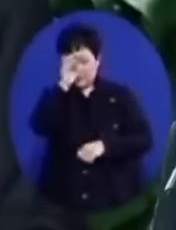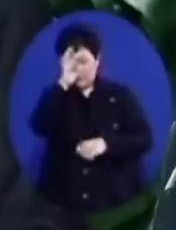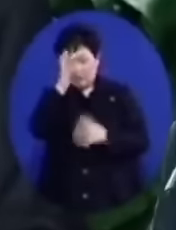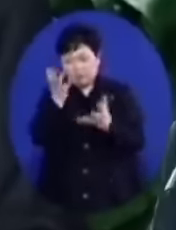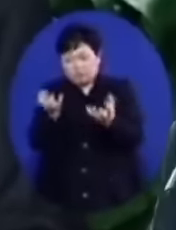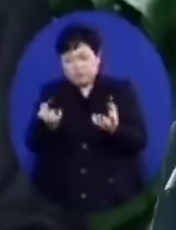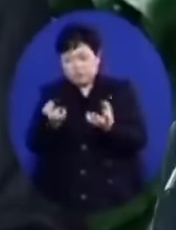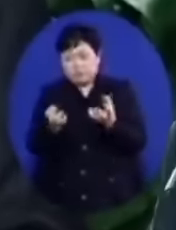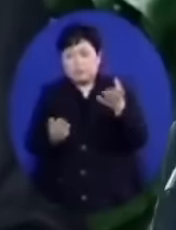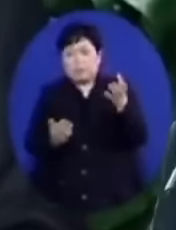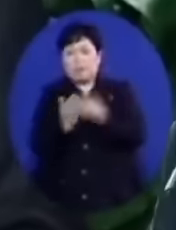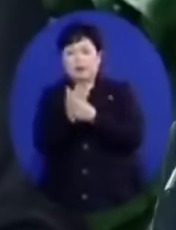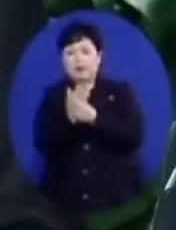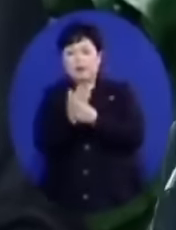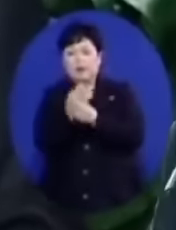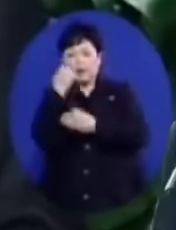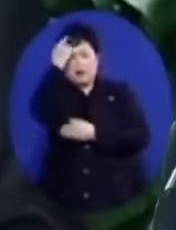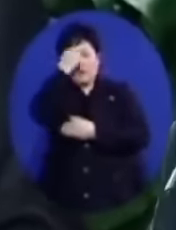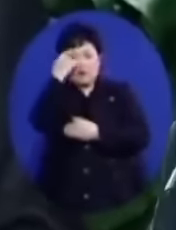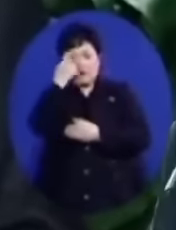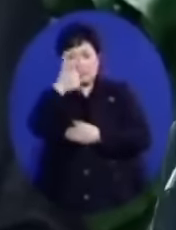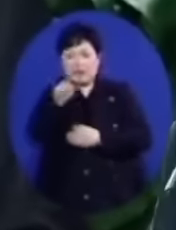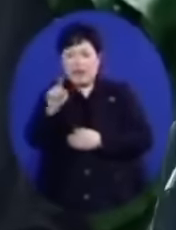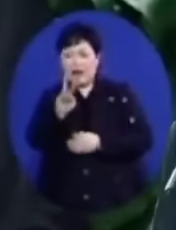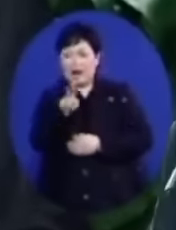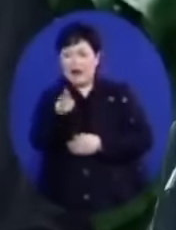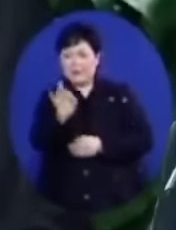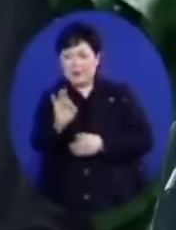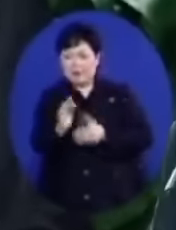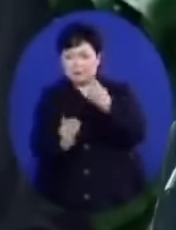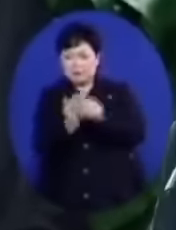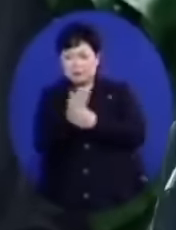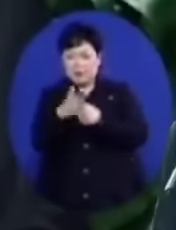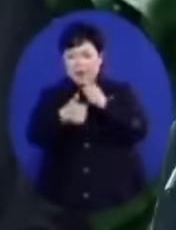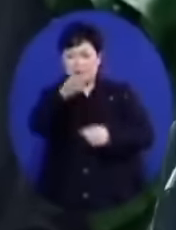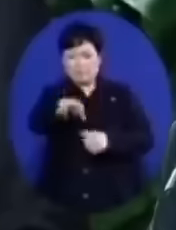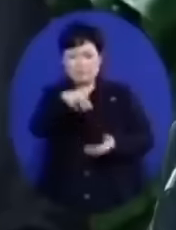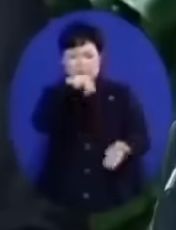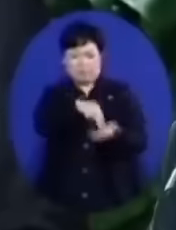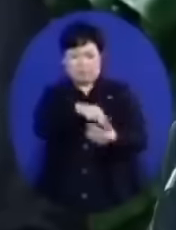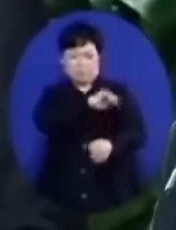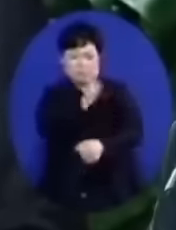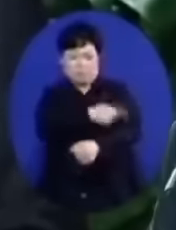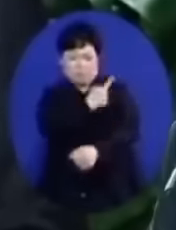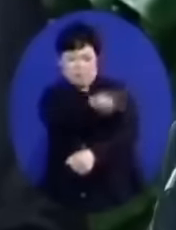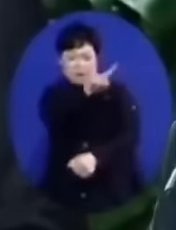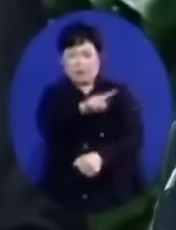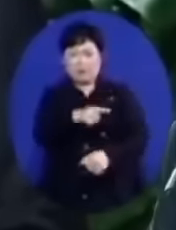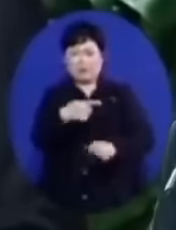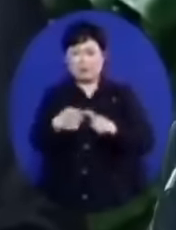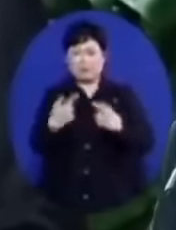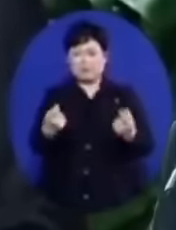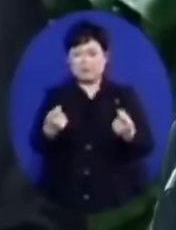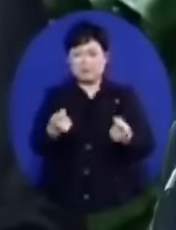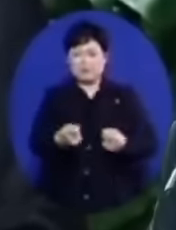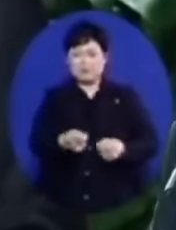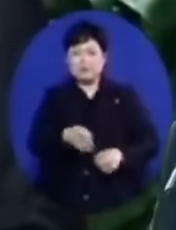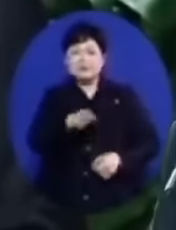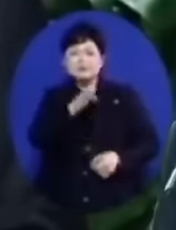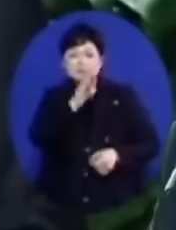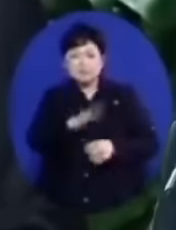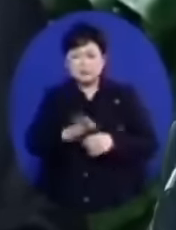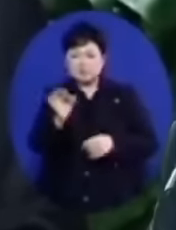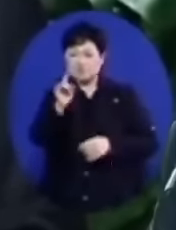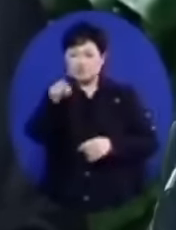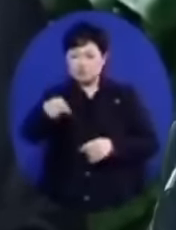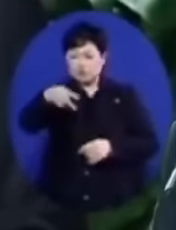생겼습니다. 나병이 생기면 절대로 하나님 앞에 못 서요. 그 길로